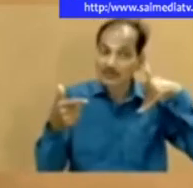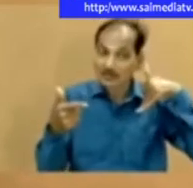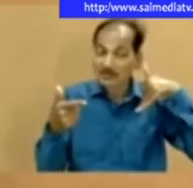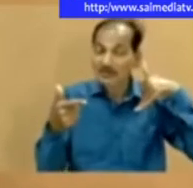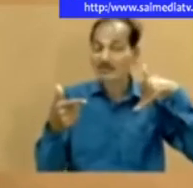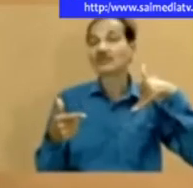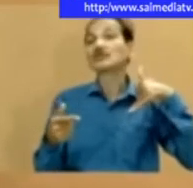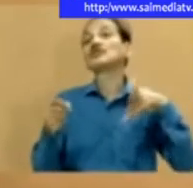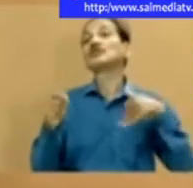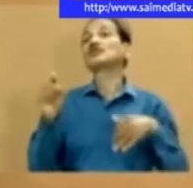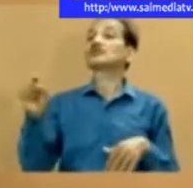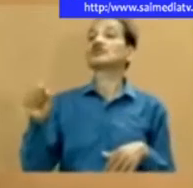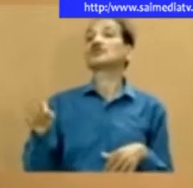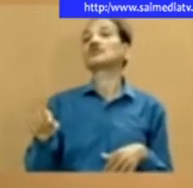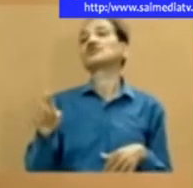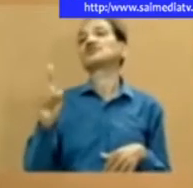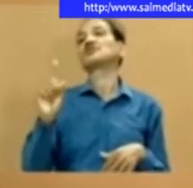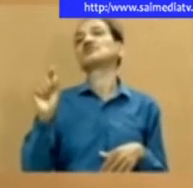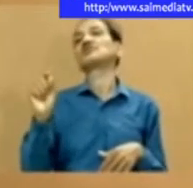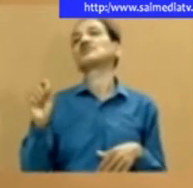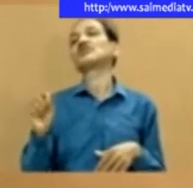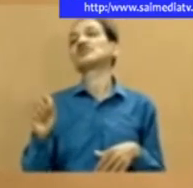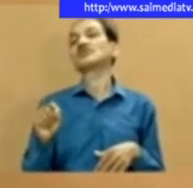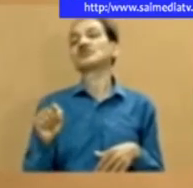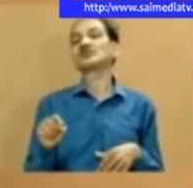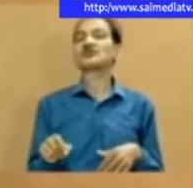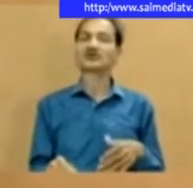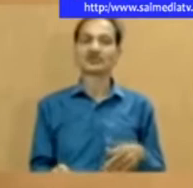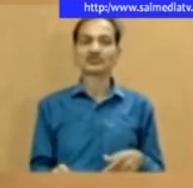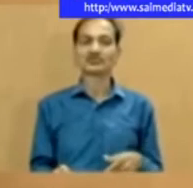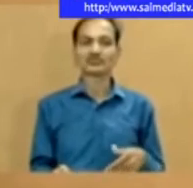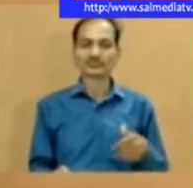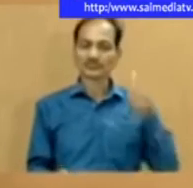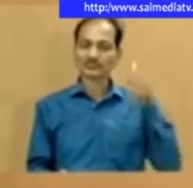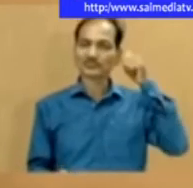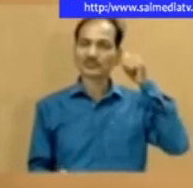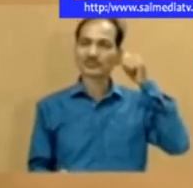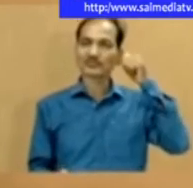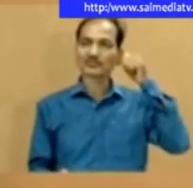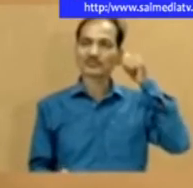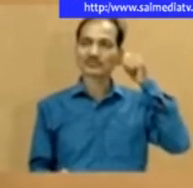ଭିତରେ ସେ ଥରେ ମାତ୍ର କଲ୍ ଉଠାଇଛନ୍ତି ଏଟା ହେଉଛି କାହିଁକି ଏଟା ଭୟରୁ ହେଉଛି